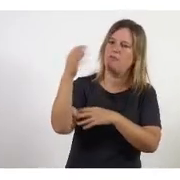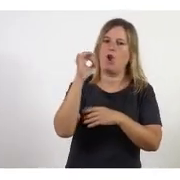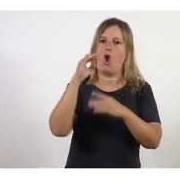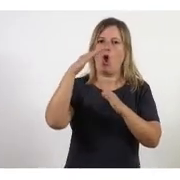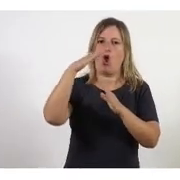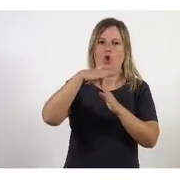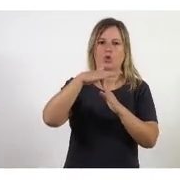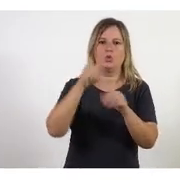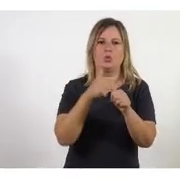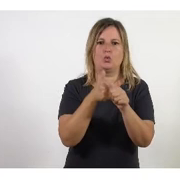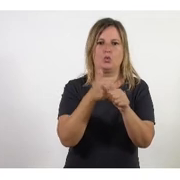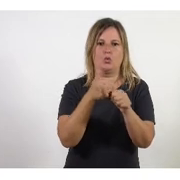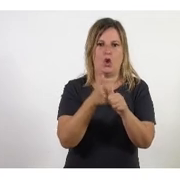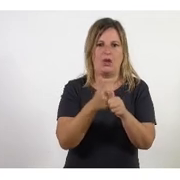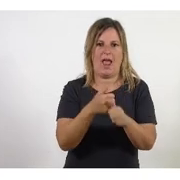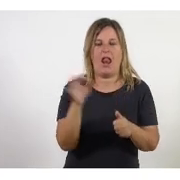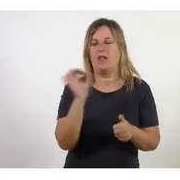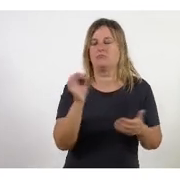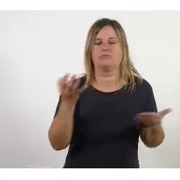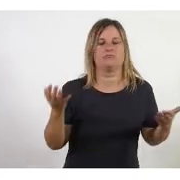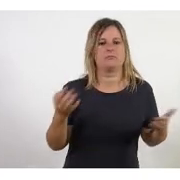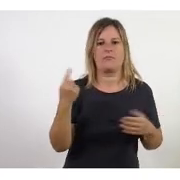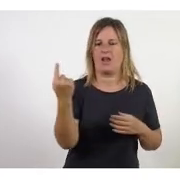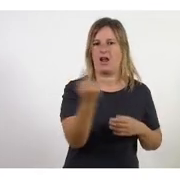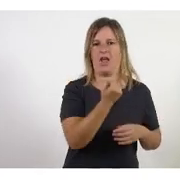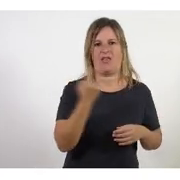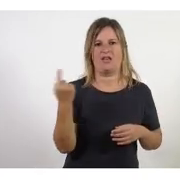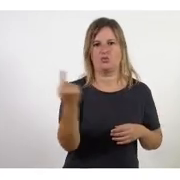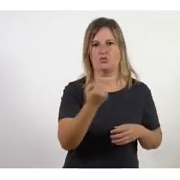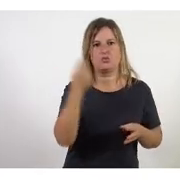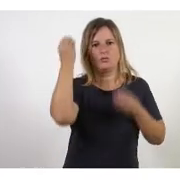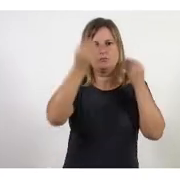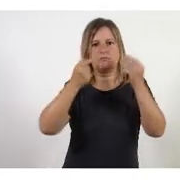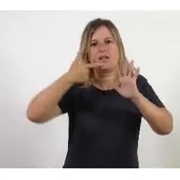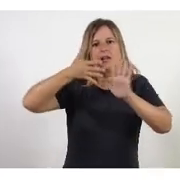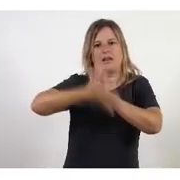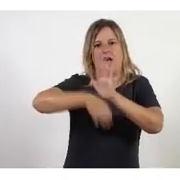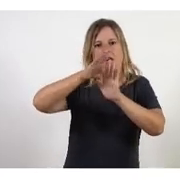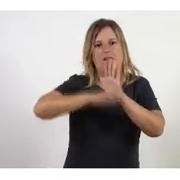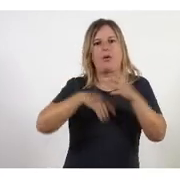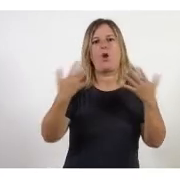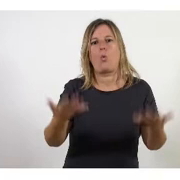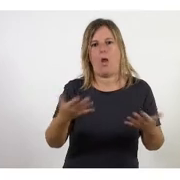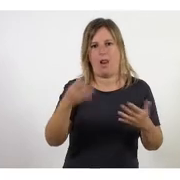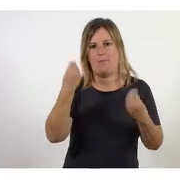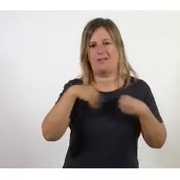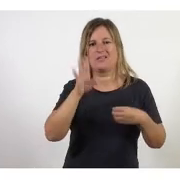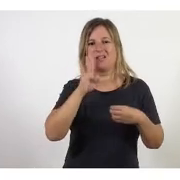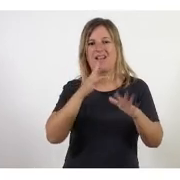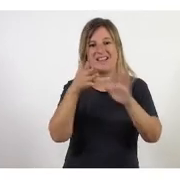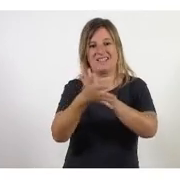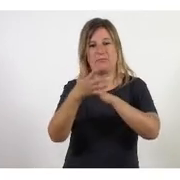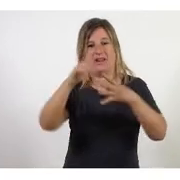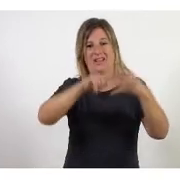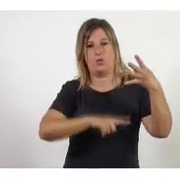tutorial. Vale? Aquí és on haureu de vosaltres rumiar quina és la narrativa de les que us he dit, quina és la narrativa que us pot encaixar per aquell